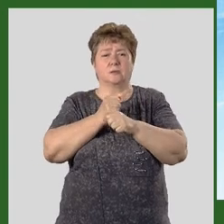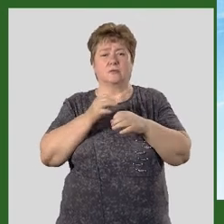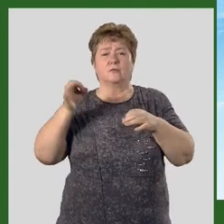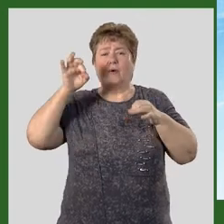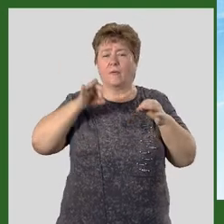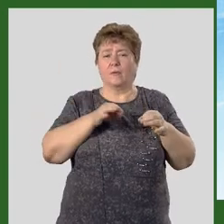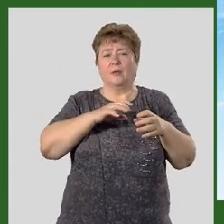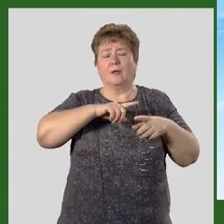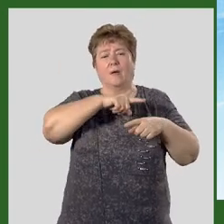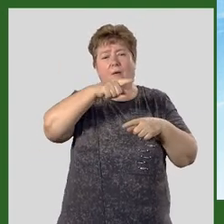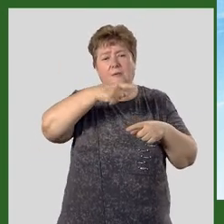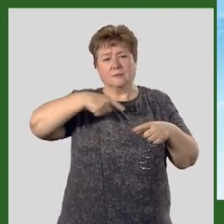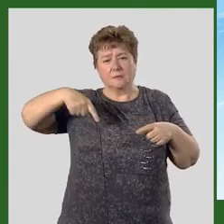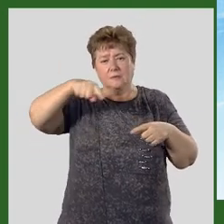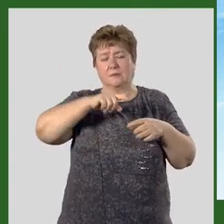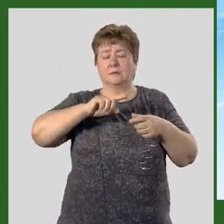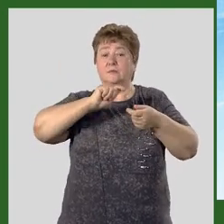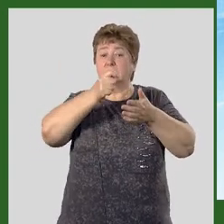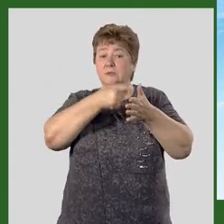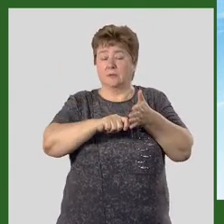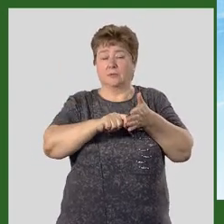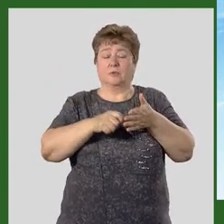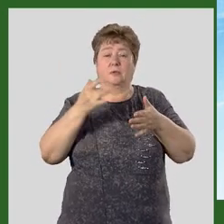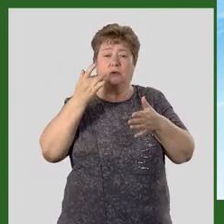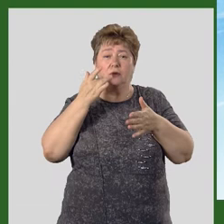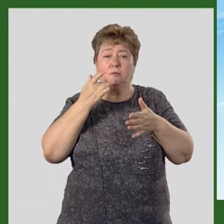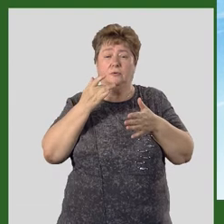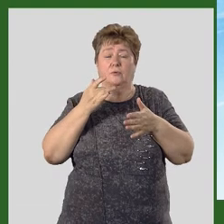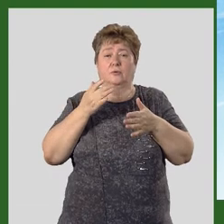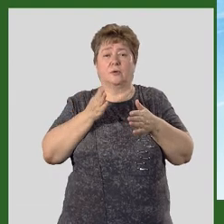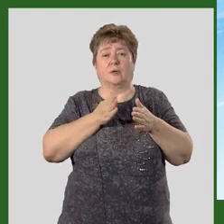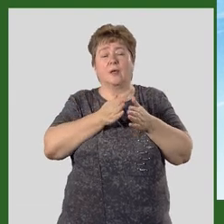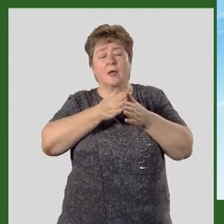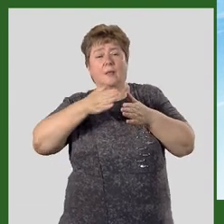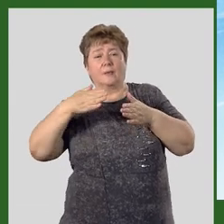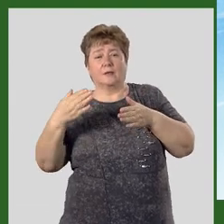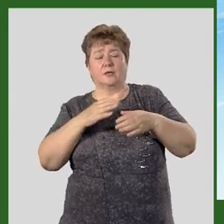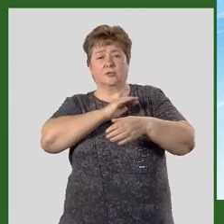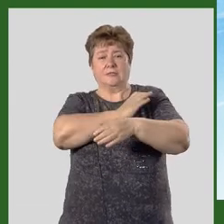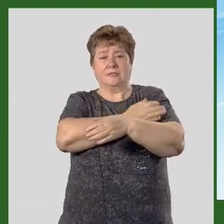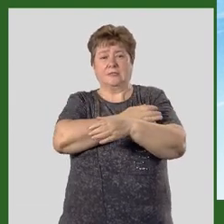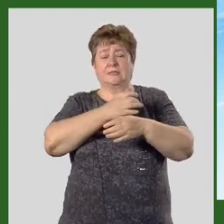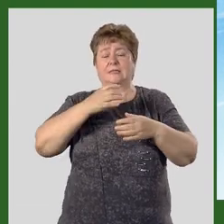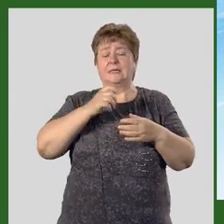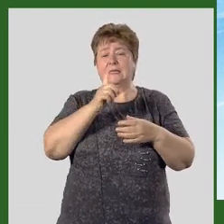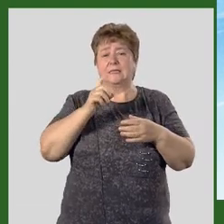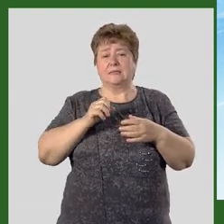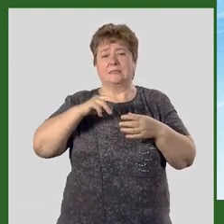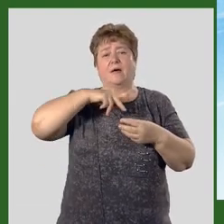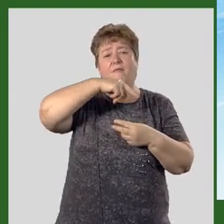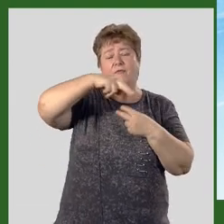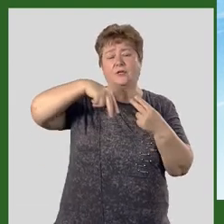океанах замкнутые круги. Это отклоняющаяся сила из-за вращения